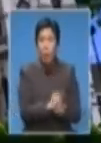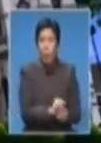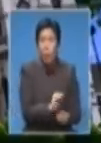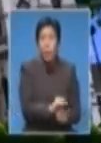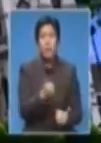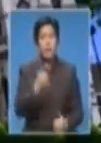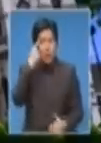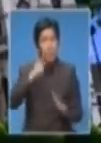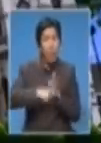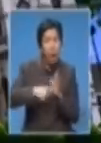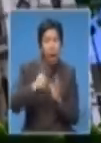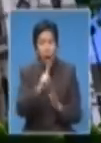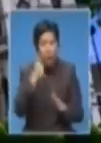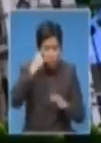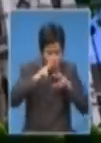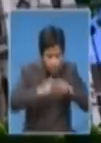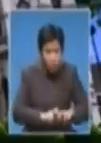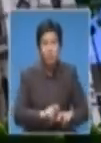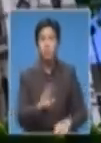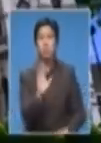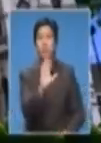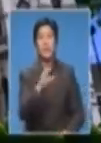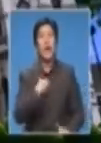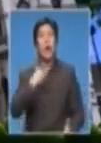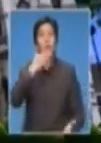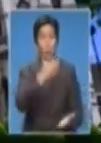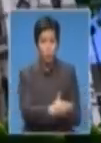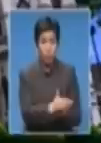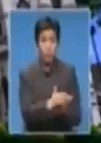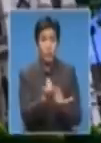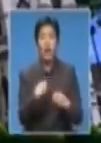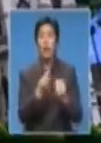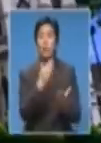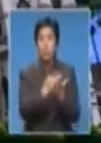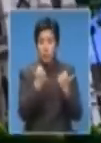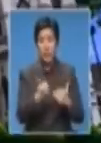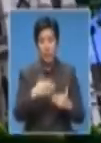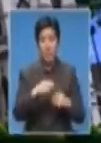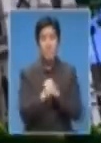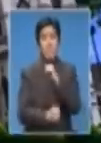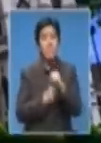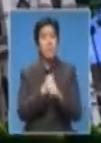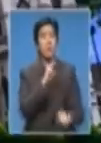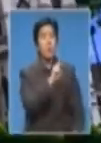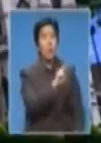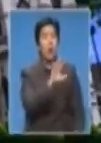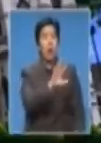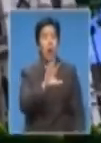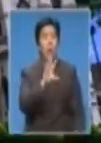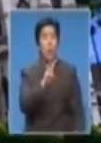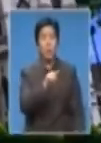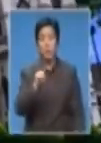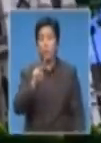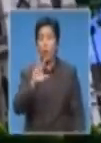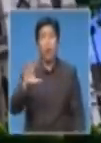ไปหาสาเหตุนะมาจากอะไรนะมันยุติให้ได้แล้วกันอย่าให้มันเกิดขึ้นอีกนะครับโดยเฉพาะยิ่งในห่วงปลายปี56ถึงต้นปี57นั้น